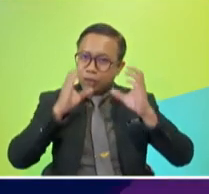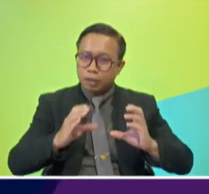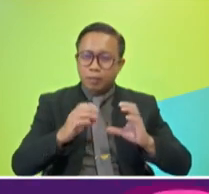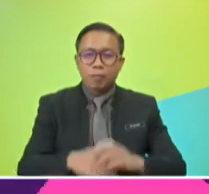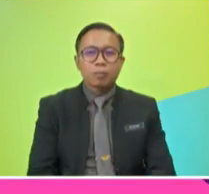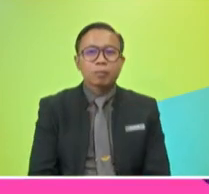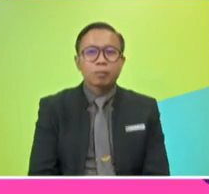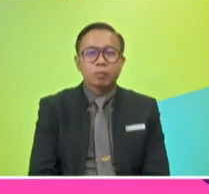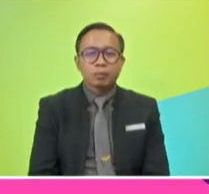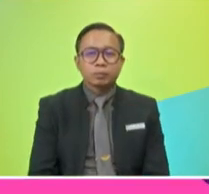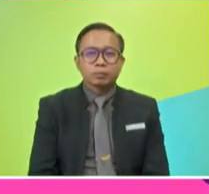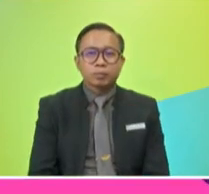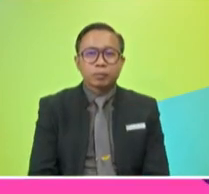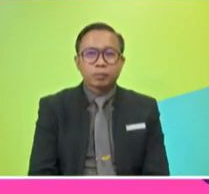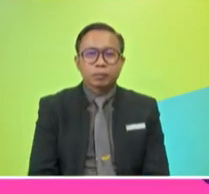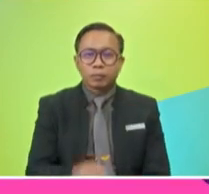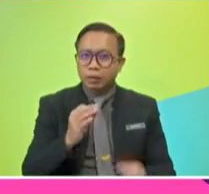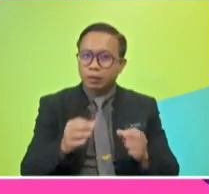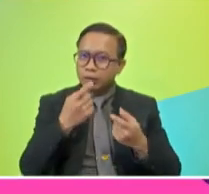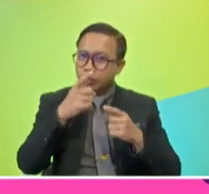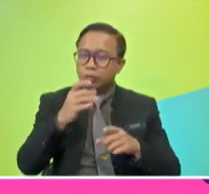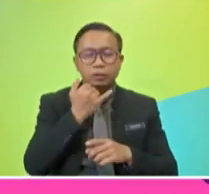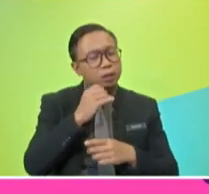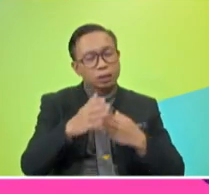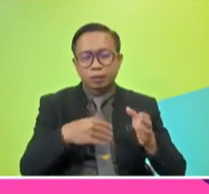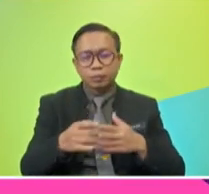Oke kalau jawaban salah